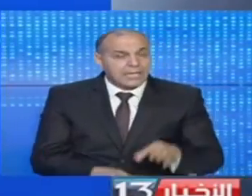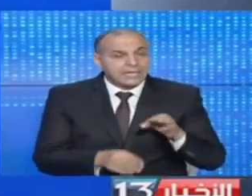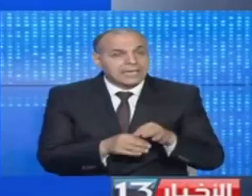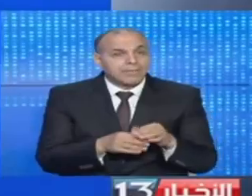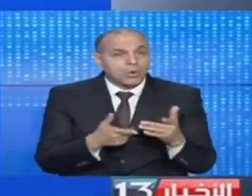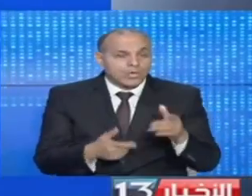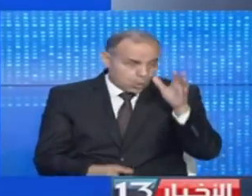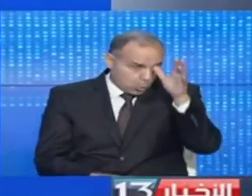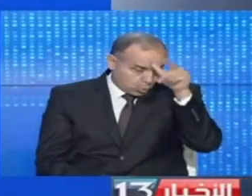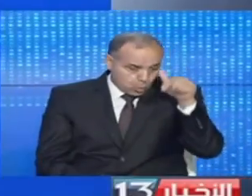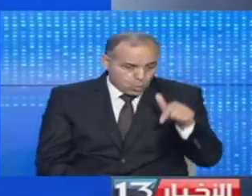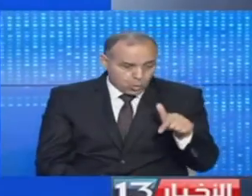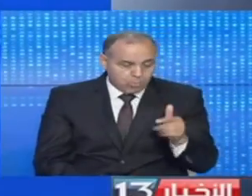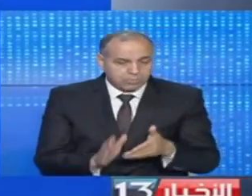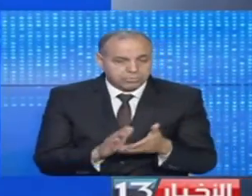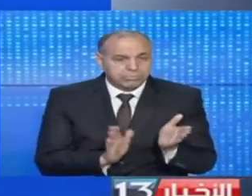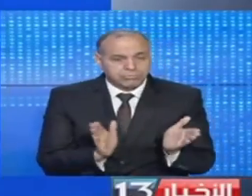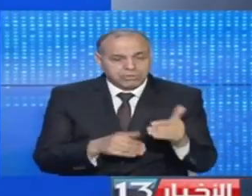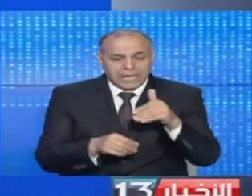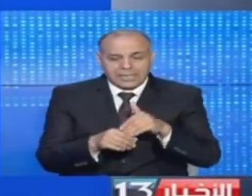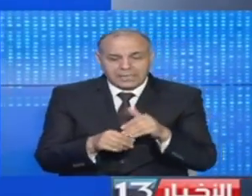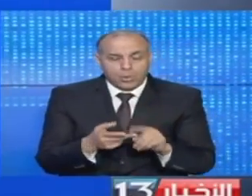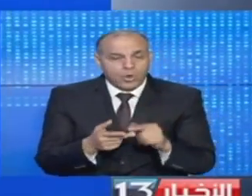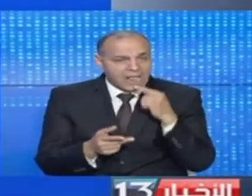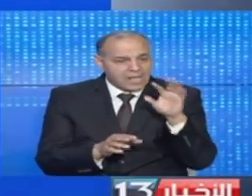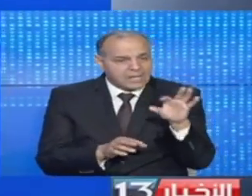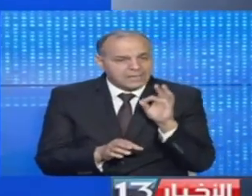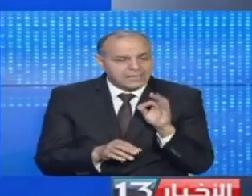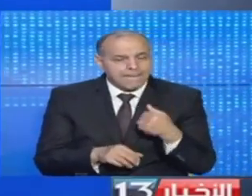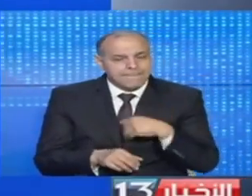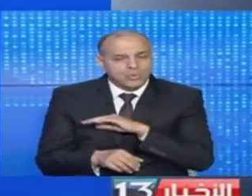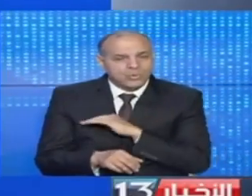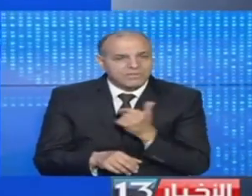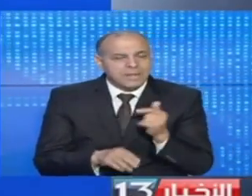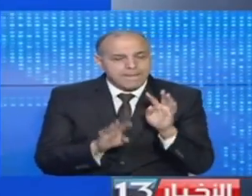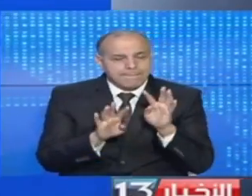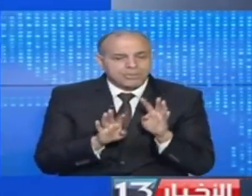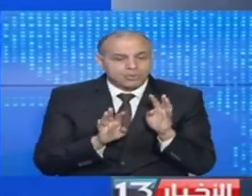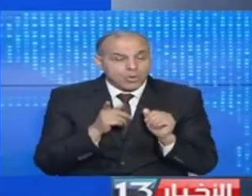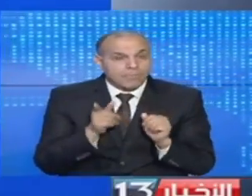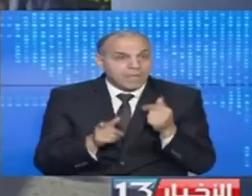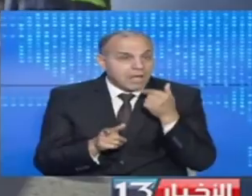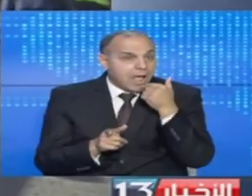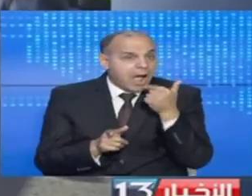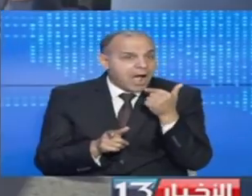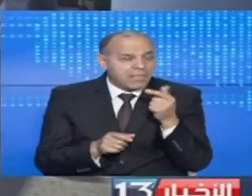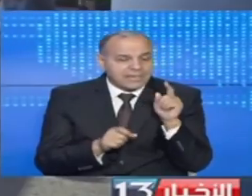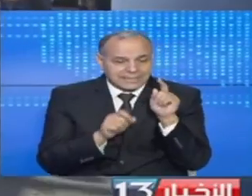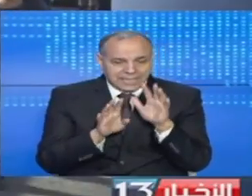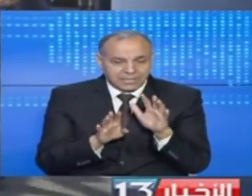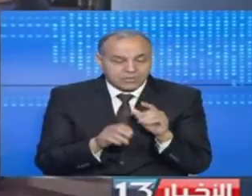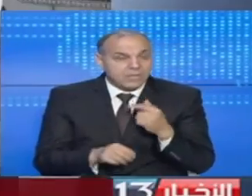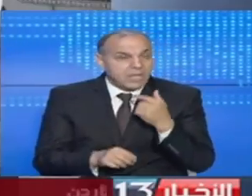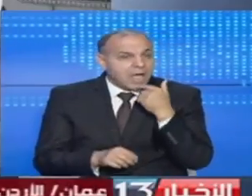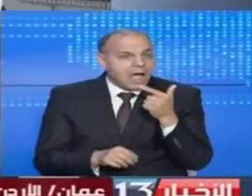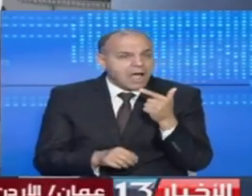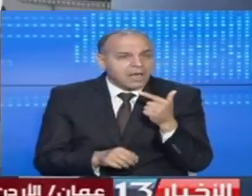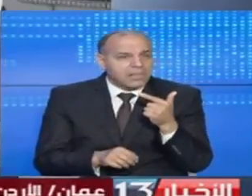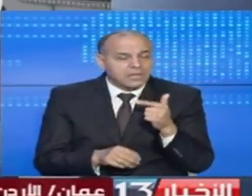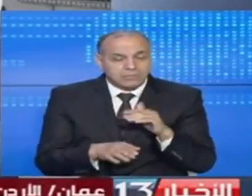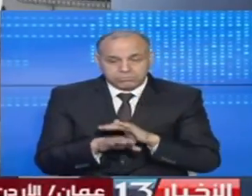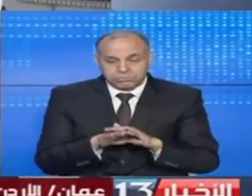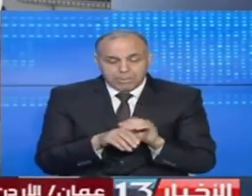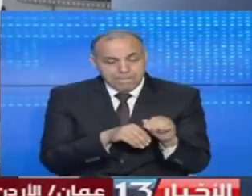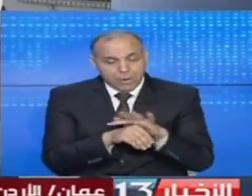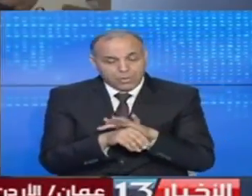الاردنيون اليوم الى صناديق الاقتراع لاختيار ممثليهم في مجلس النواب التاسع عشر في ظل وضع